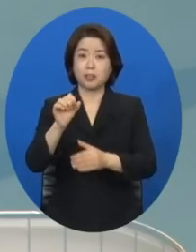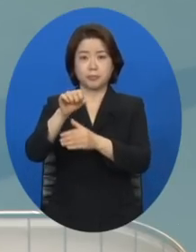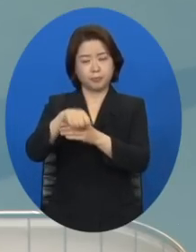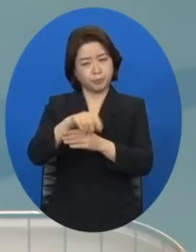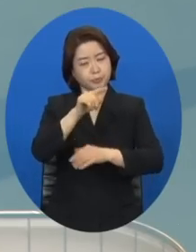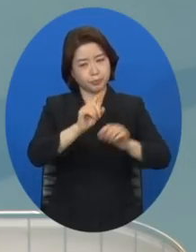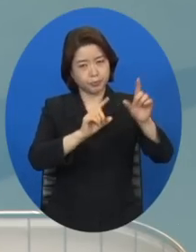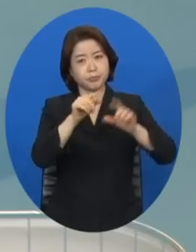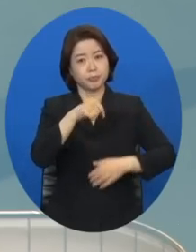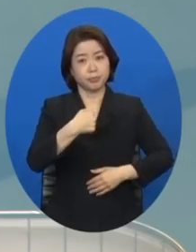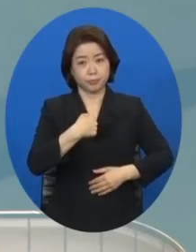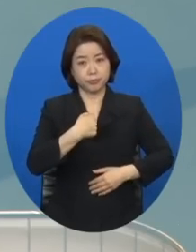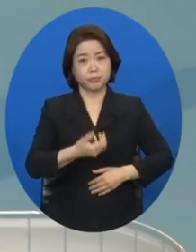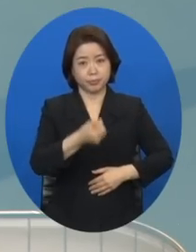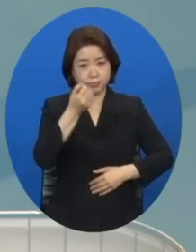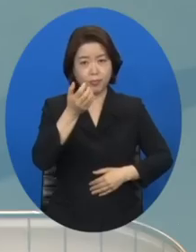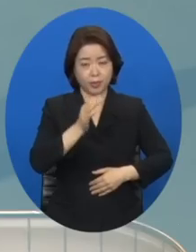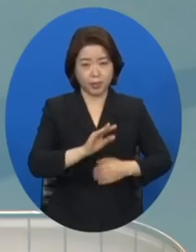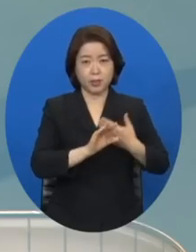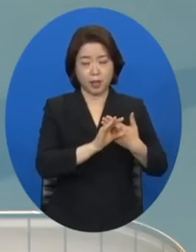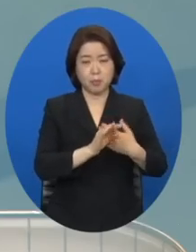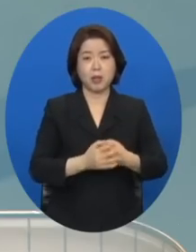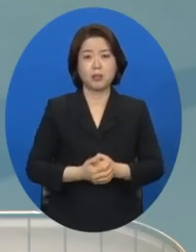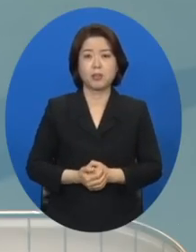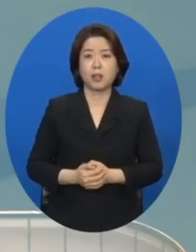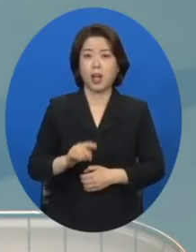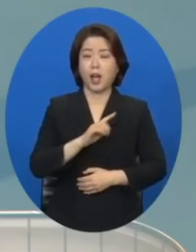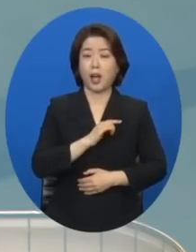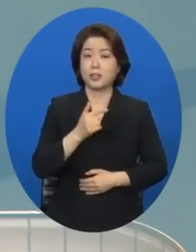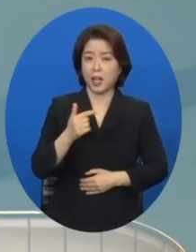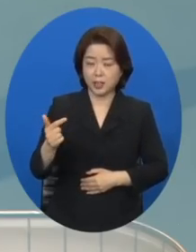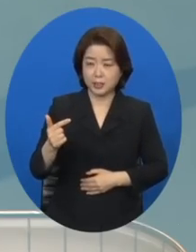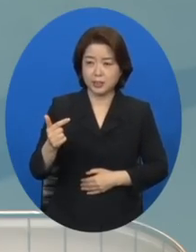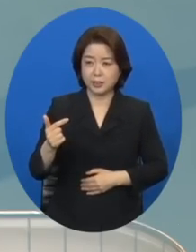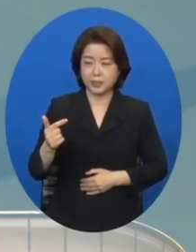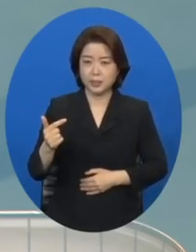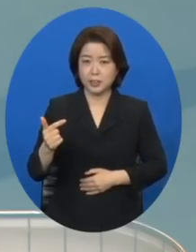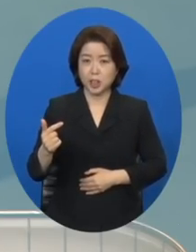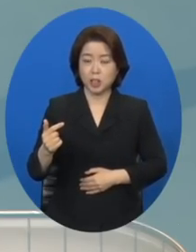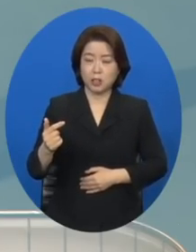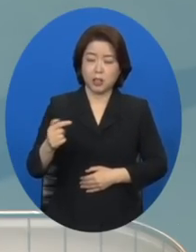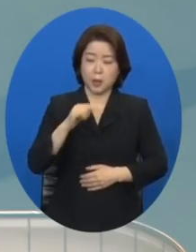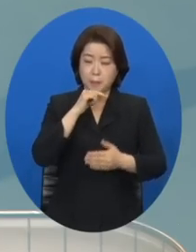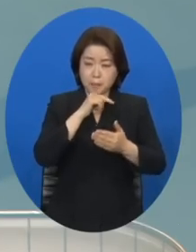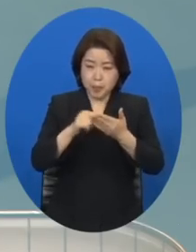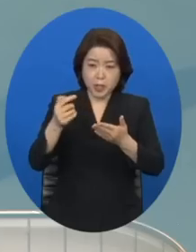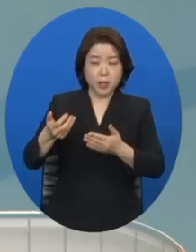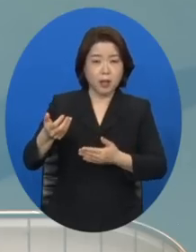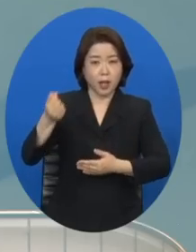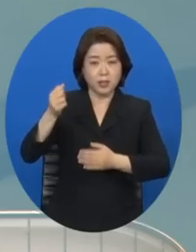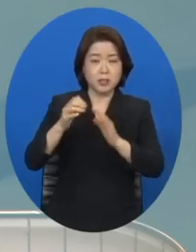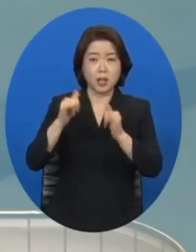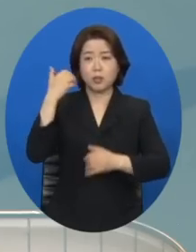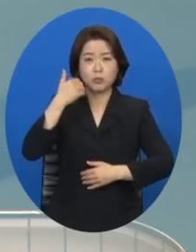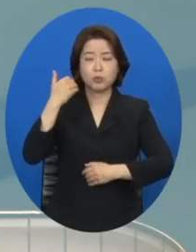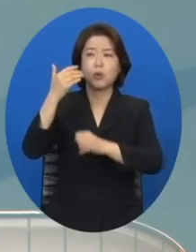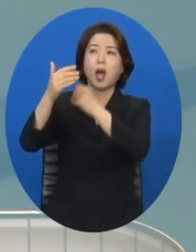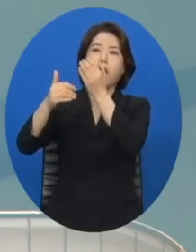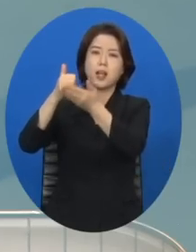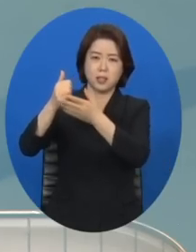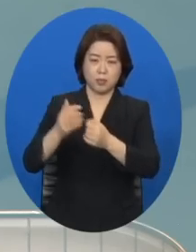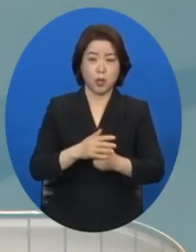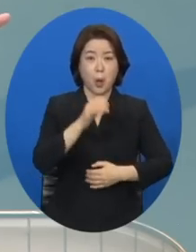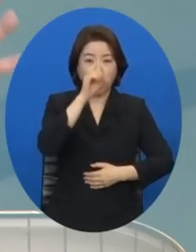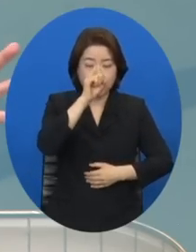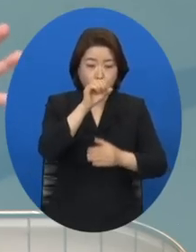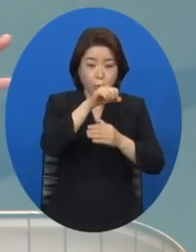이렇다면 가장 사실은 큰 타격을 받는 분이 누구냐면 하나님이십니다 왜냐하면 좋은 열매를